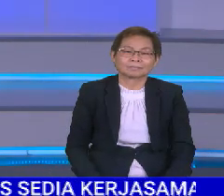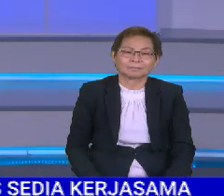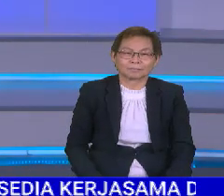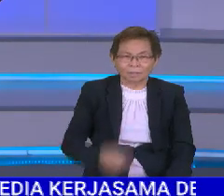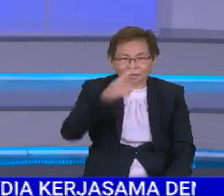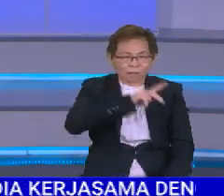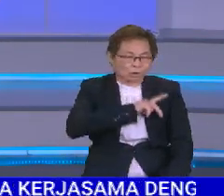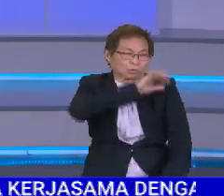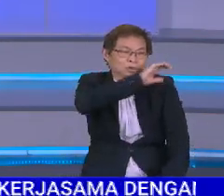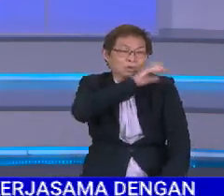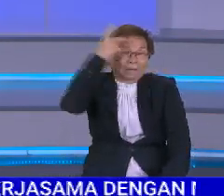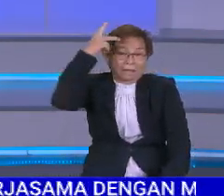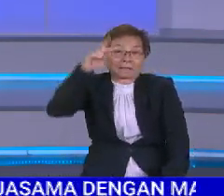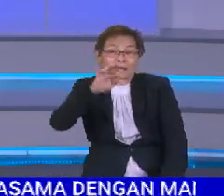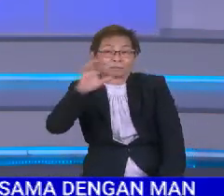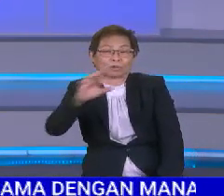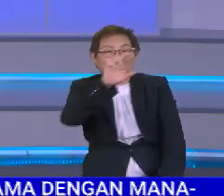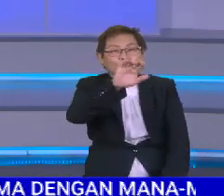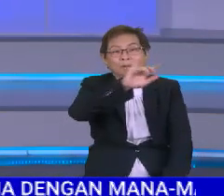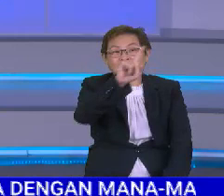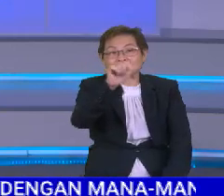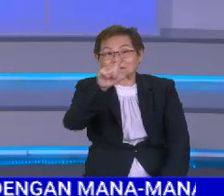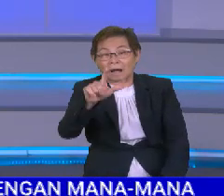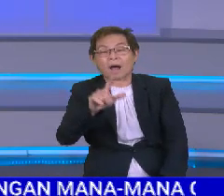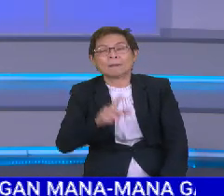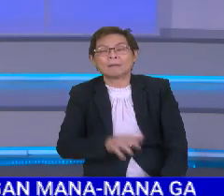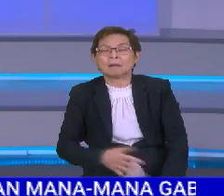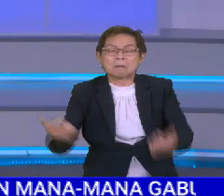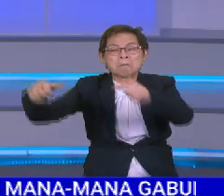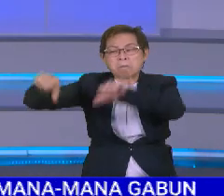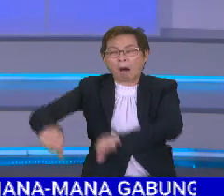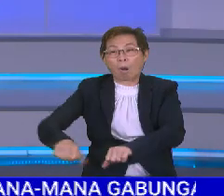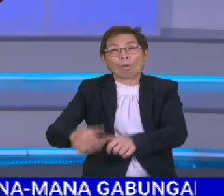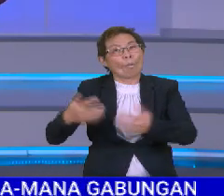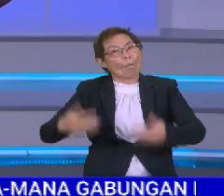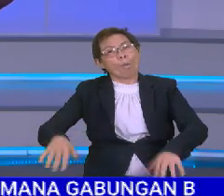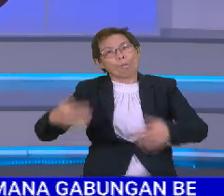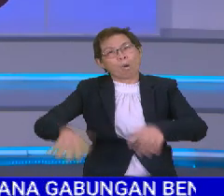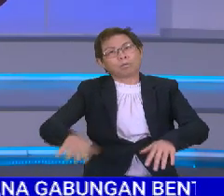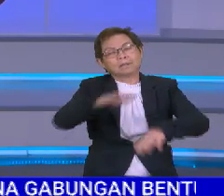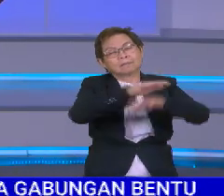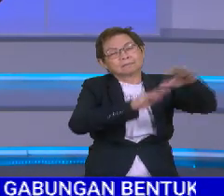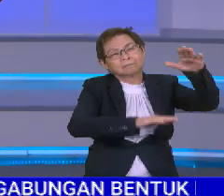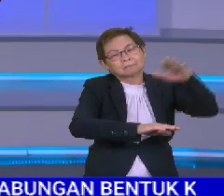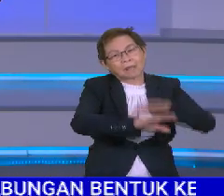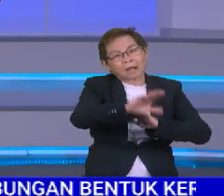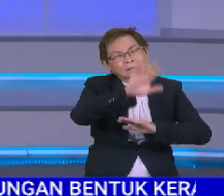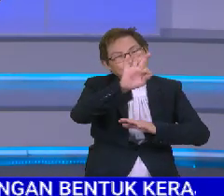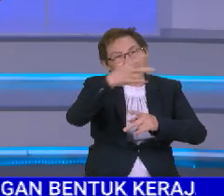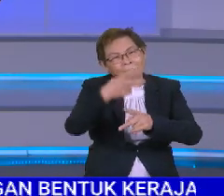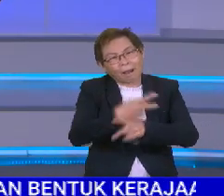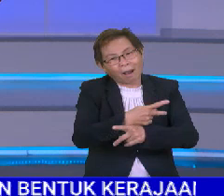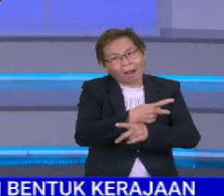Dalam hal itu, bagi Ketua Jurulatih Kelantan FC, Rizal Zamri Yahya pula, kekalahan besar di tangan juara Liga Super 9 kali